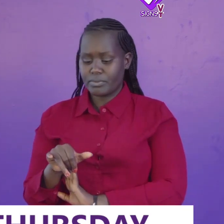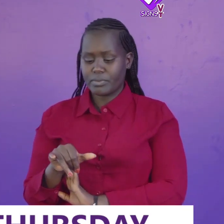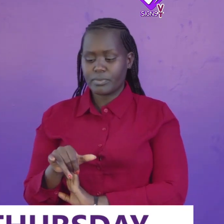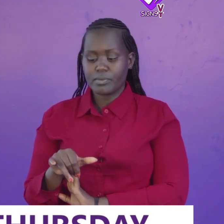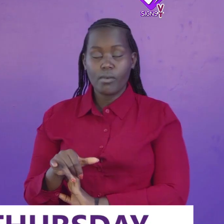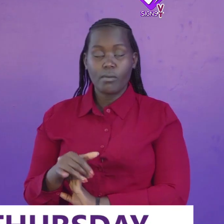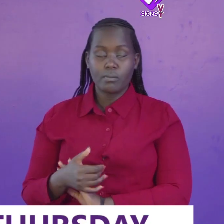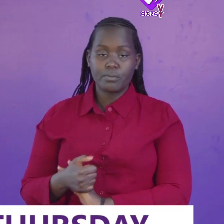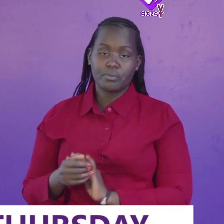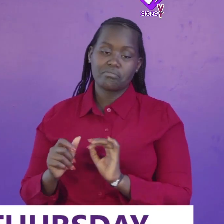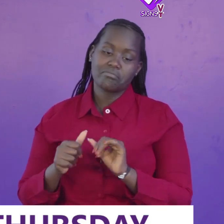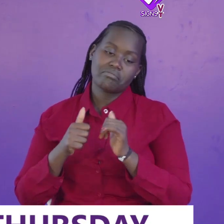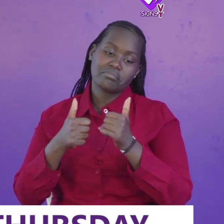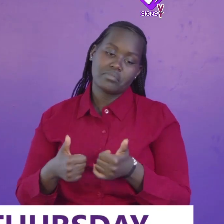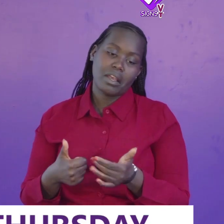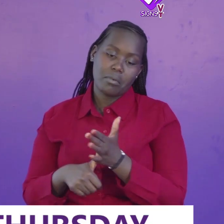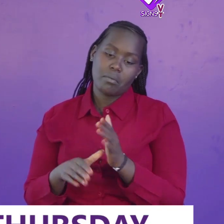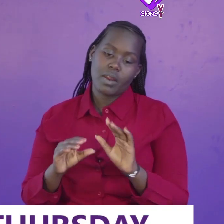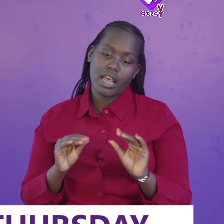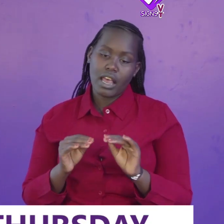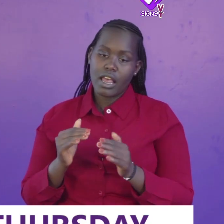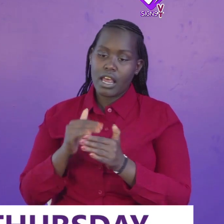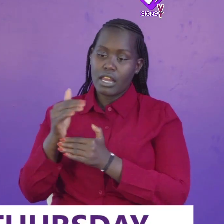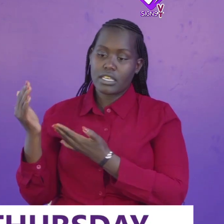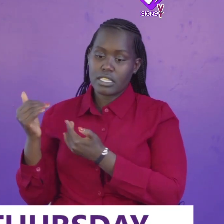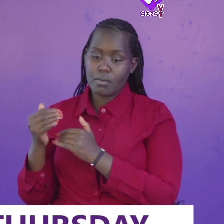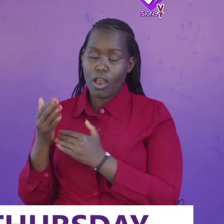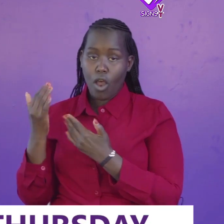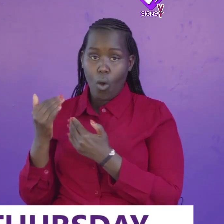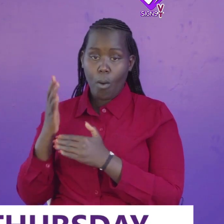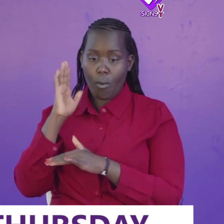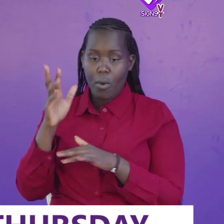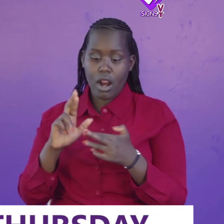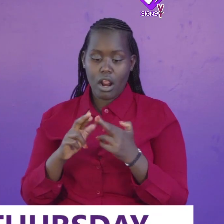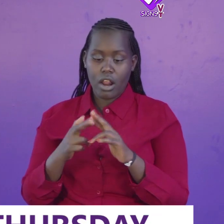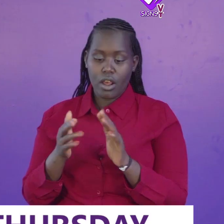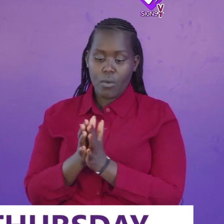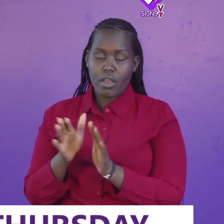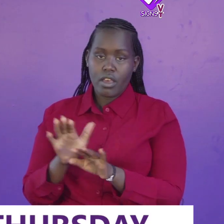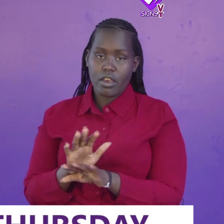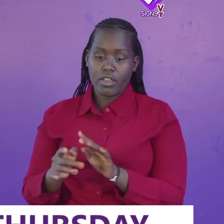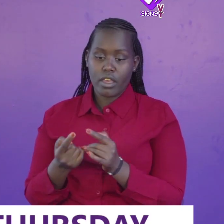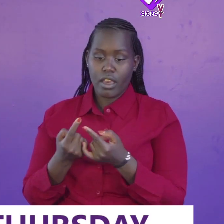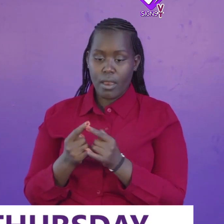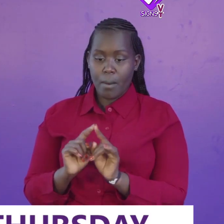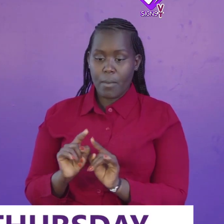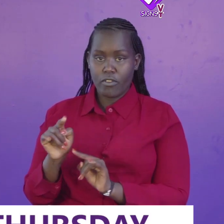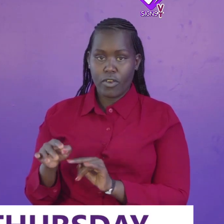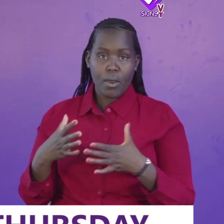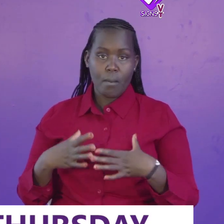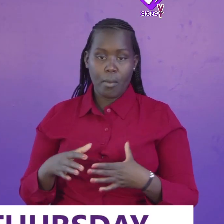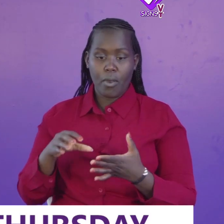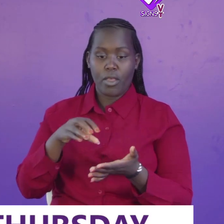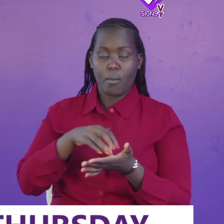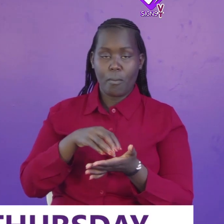Poleni. Ni sawa tu. Next time I hope tutarelate na kila kitu. For leo watu wa police stations, my producer and